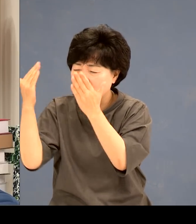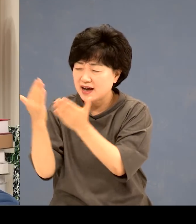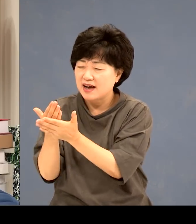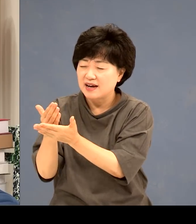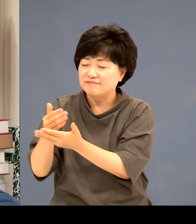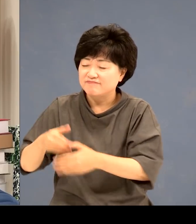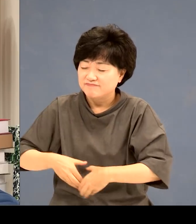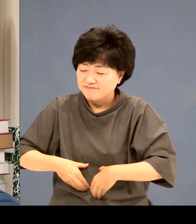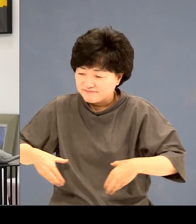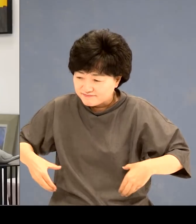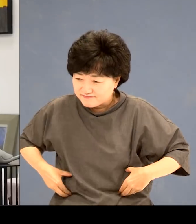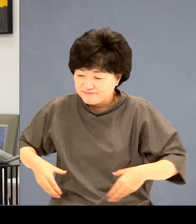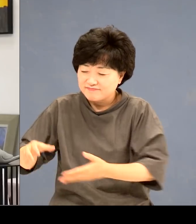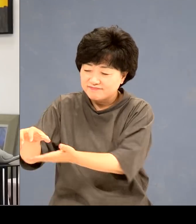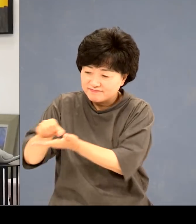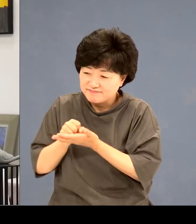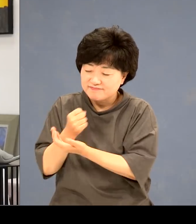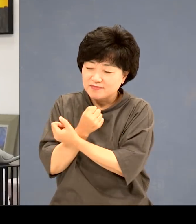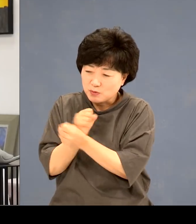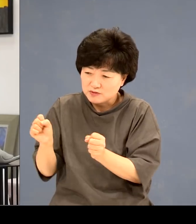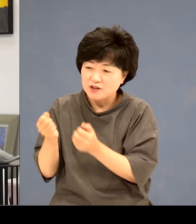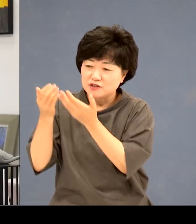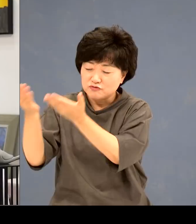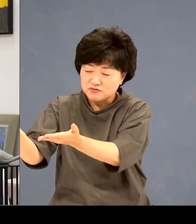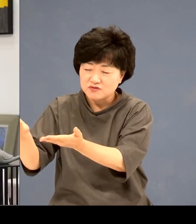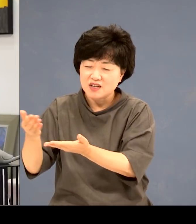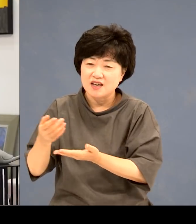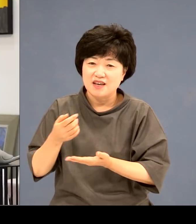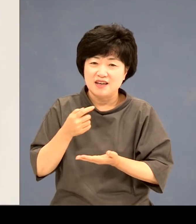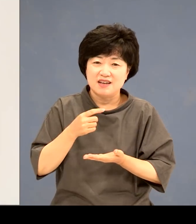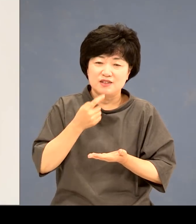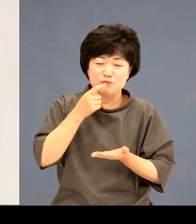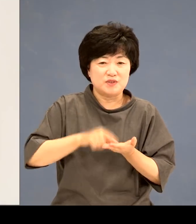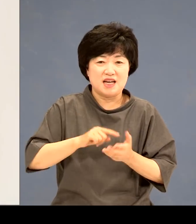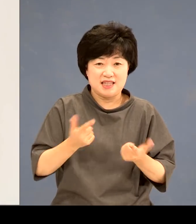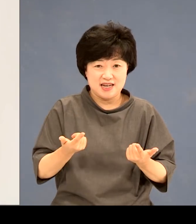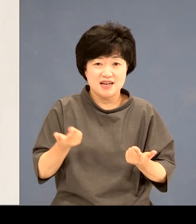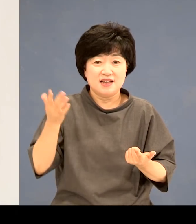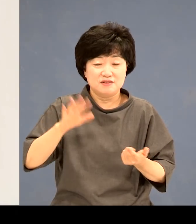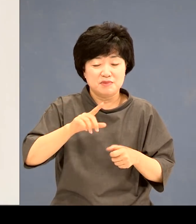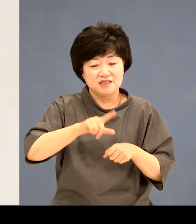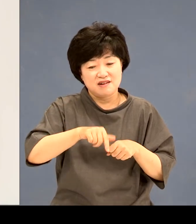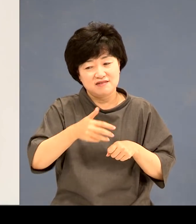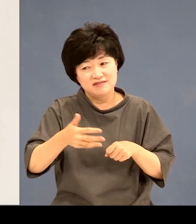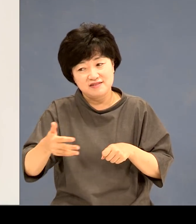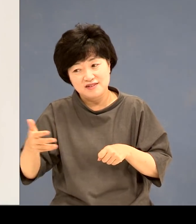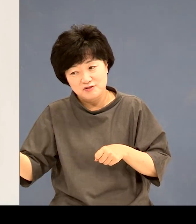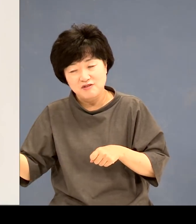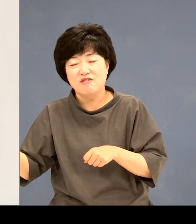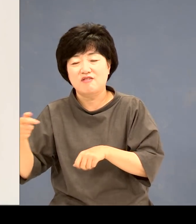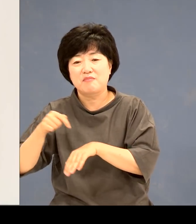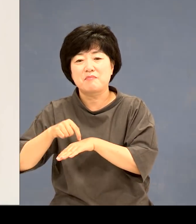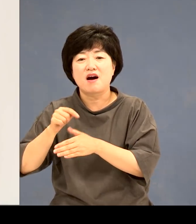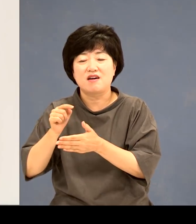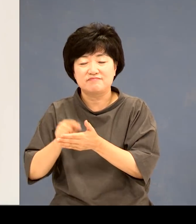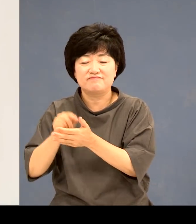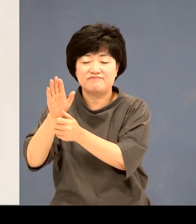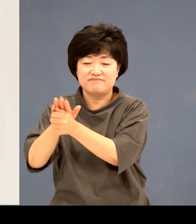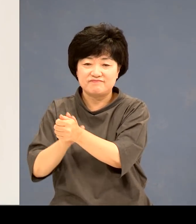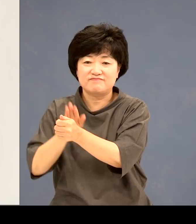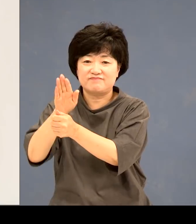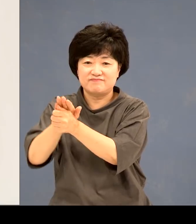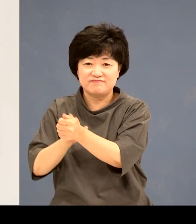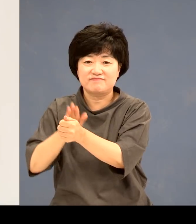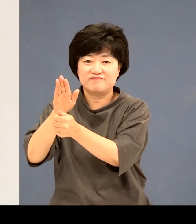참 쉽지가 않더라고요. 이렇게 쉬운 시간이 아니었지만 나중에 좀 시간이 흘러서 또 하나님께서 또 이렇게